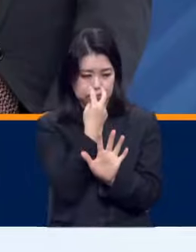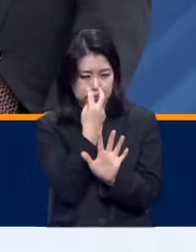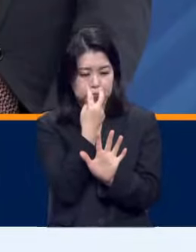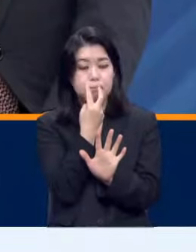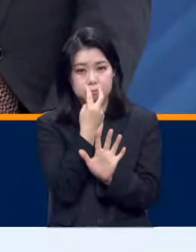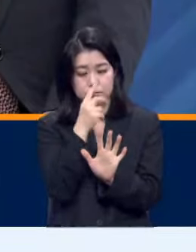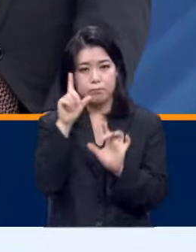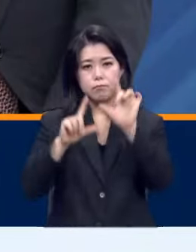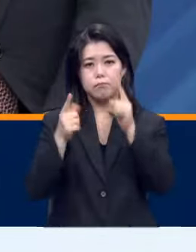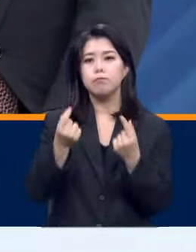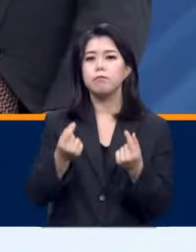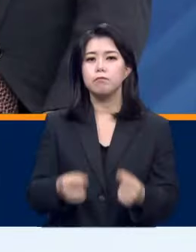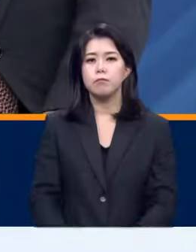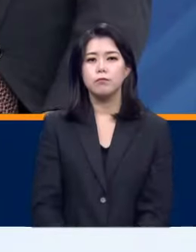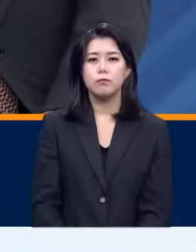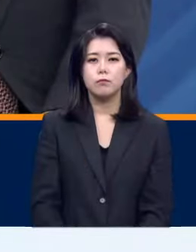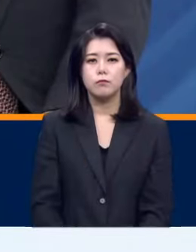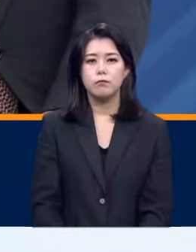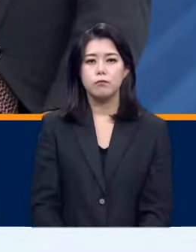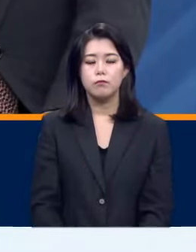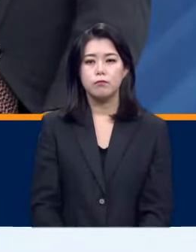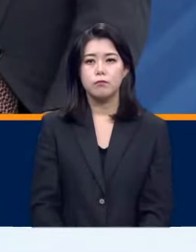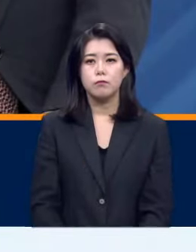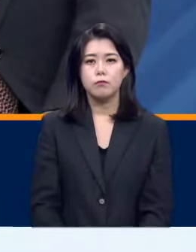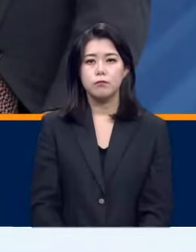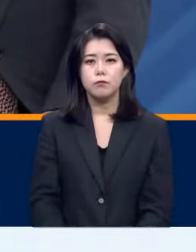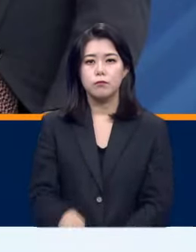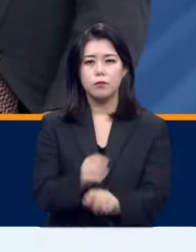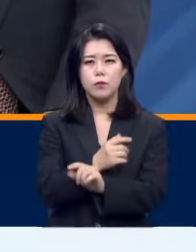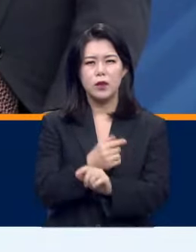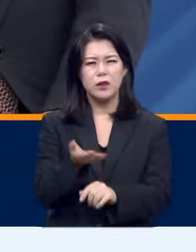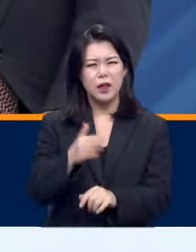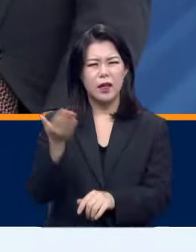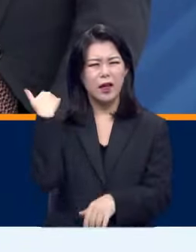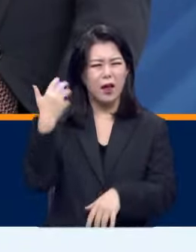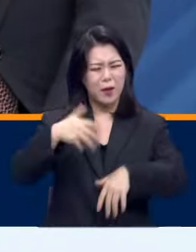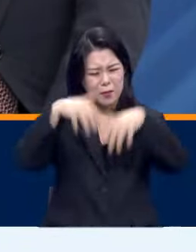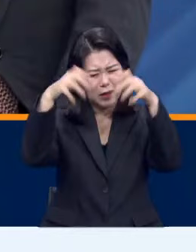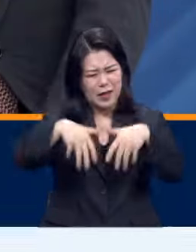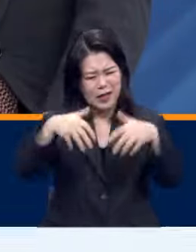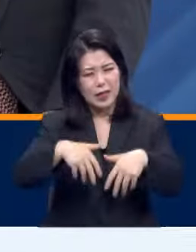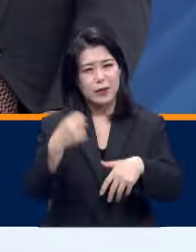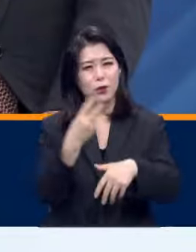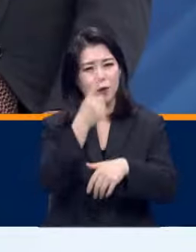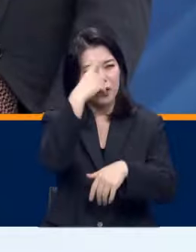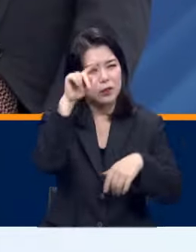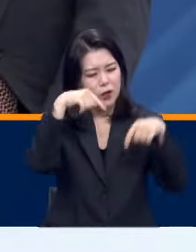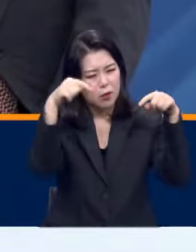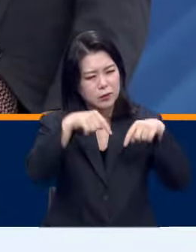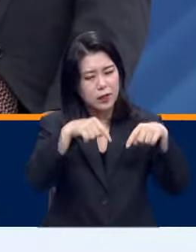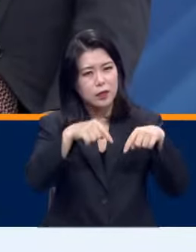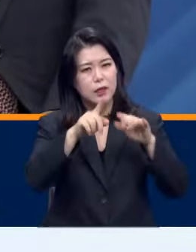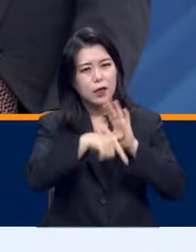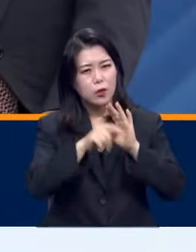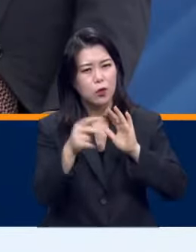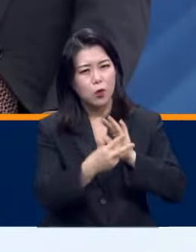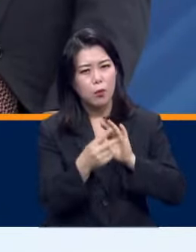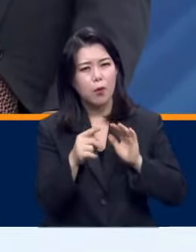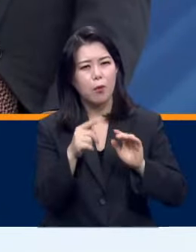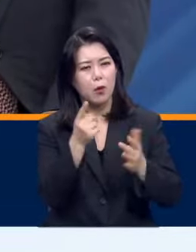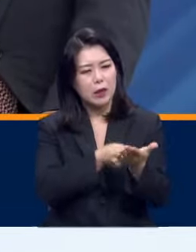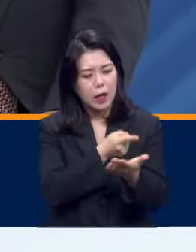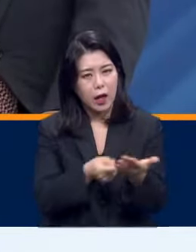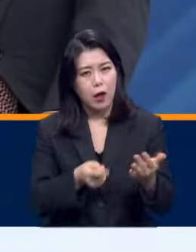있는 그런 모습일 수 있습니다 근데 이제 그 수혜가 있고 여러 가지 좀 사정으로 혹은 러시아의 협상 과정에서의 뭐 반대급부 대가 뭐 이제 이런 거